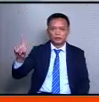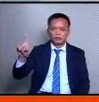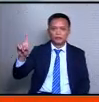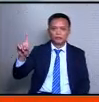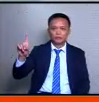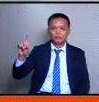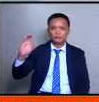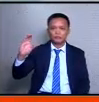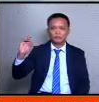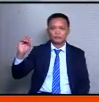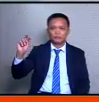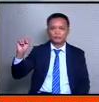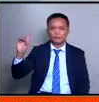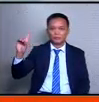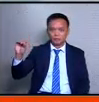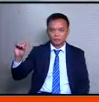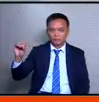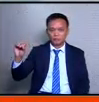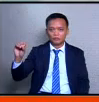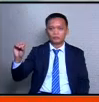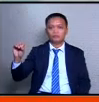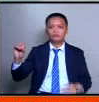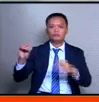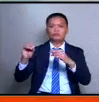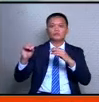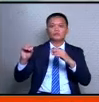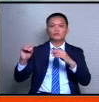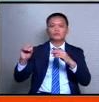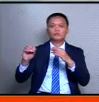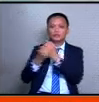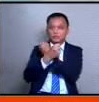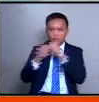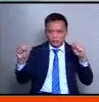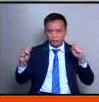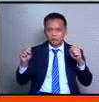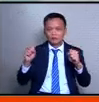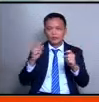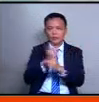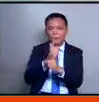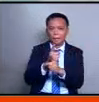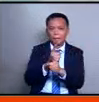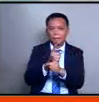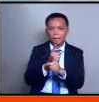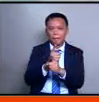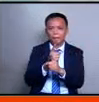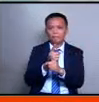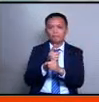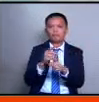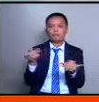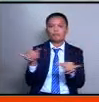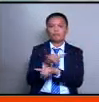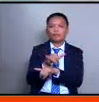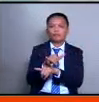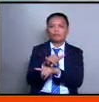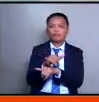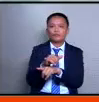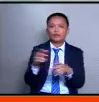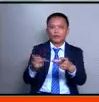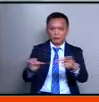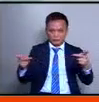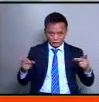condo ay structurally safe, earthquake-proof, if you will, at at the same time, yung lugar na